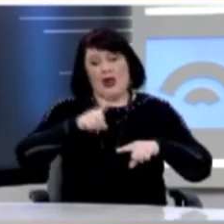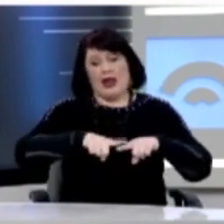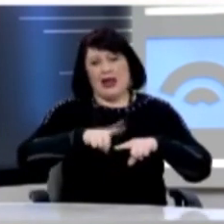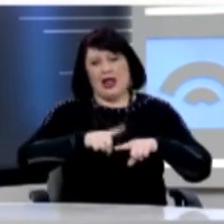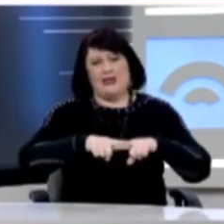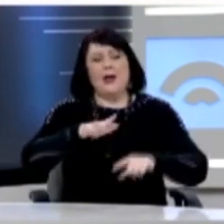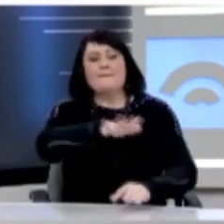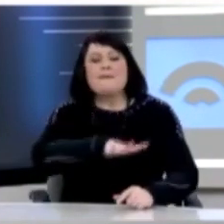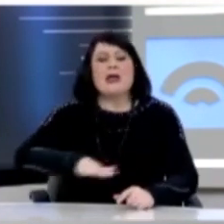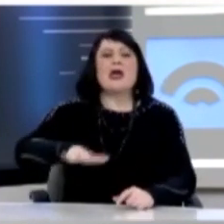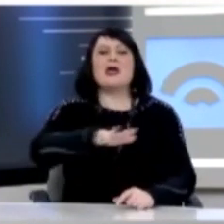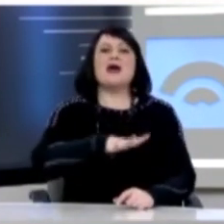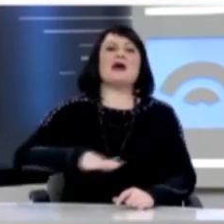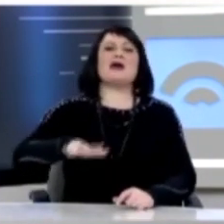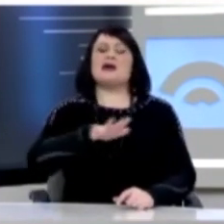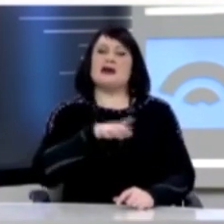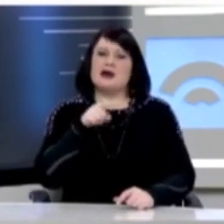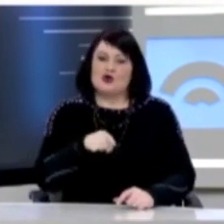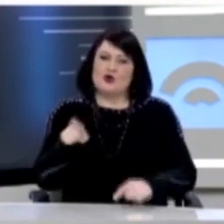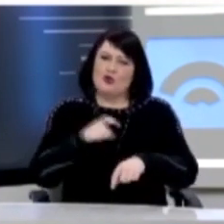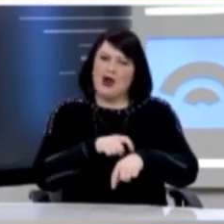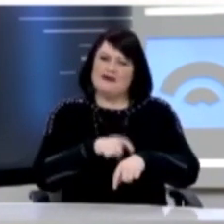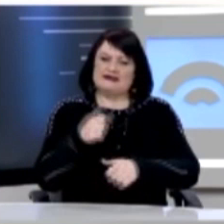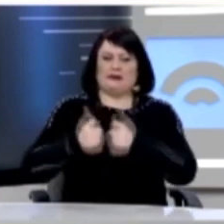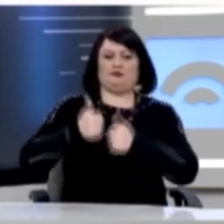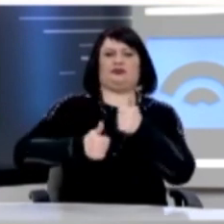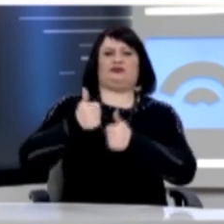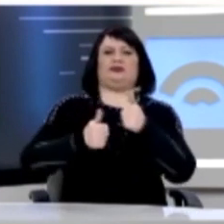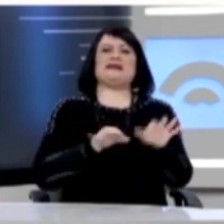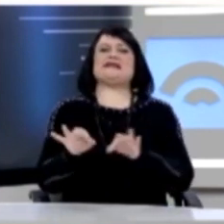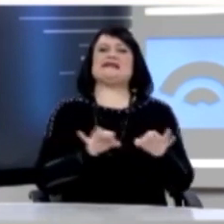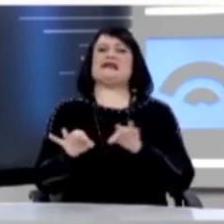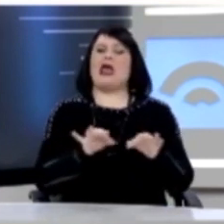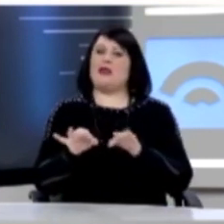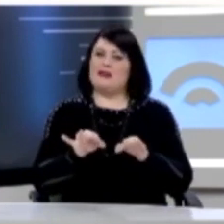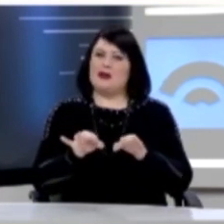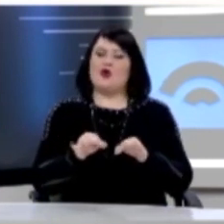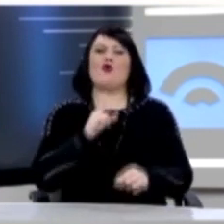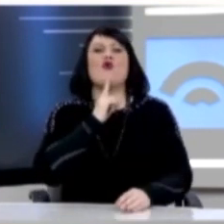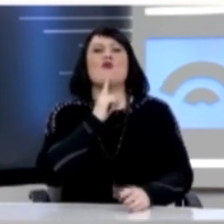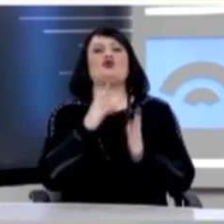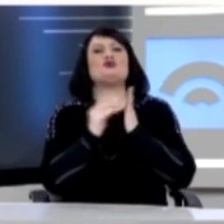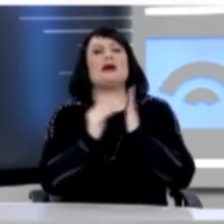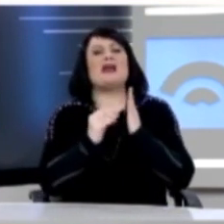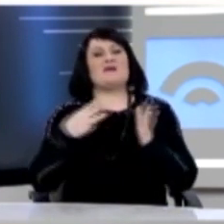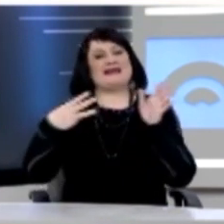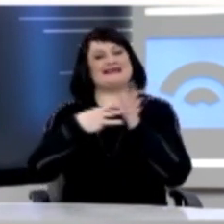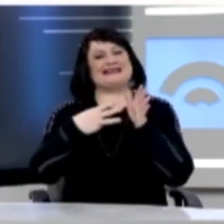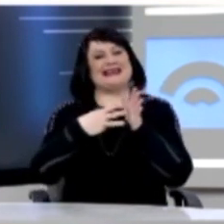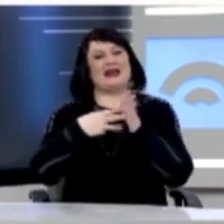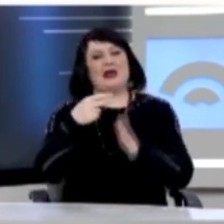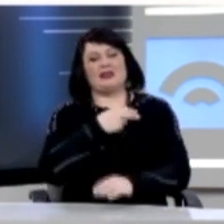μια περιοχή όπου διασταυρώνονται ανταγωνιστικά σχέδια σε μέτωπα όπως αυτό της Συρίας